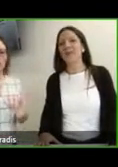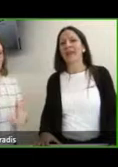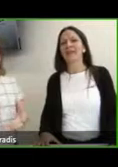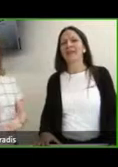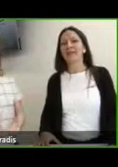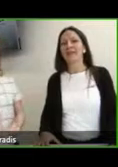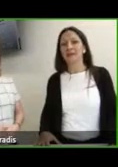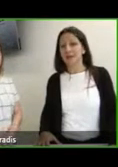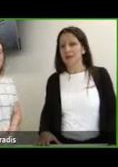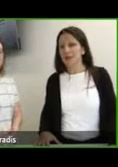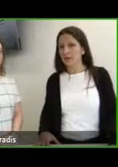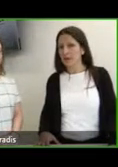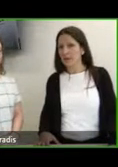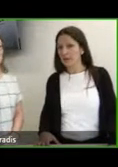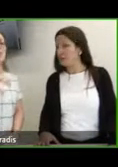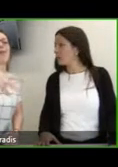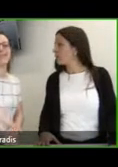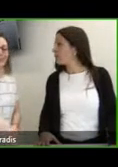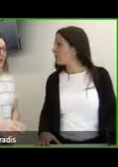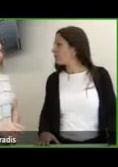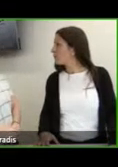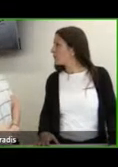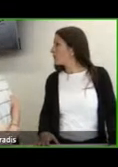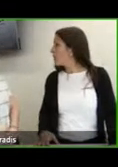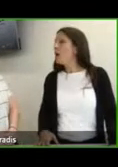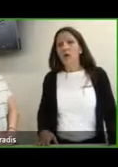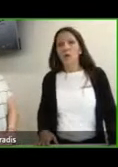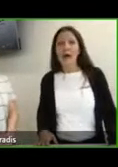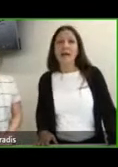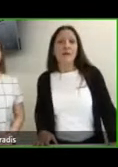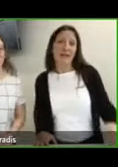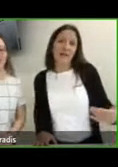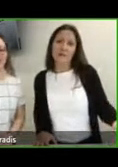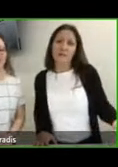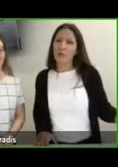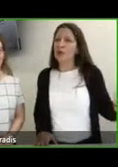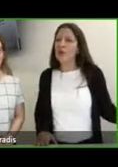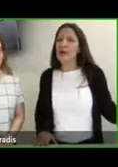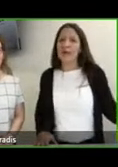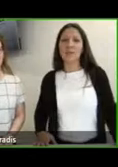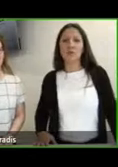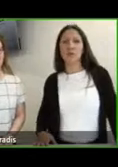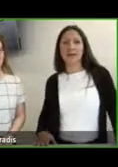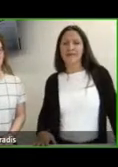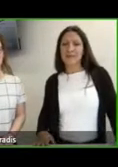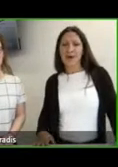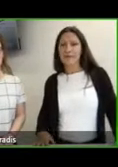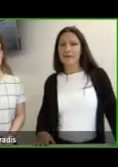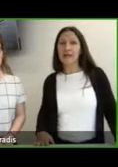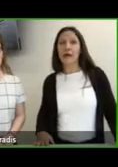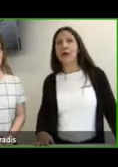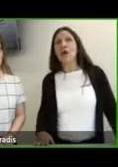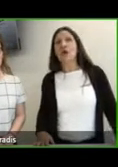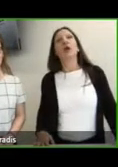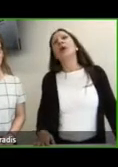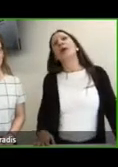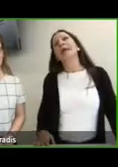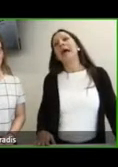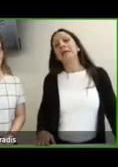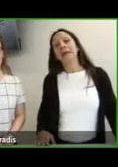vous montrer, de pointer une opinion. Ouais, mais en fait, pour vous donner un exemple, je pourrais facilement vous dire